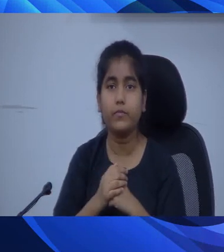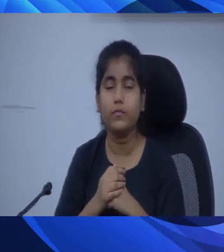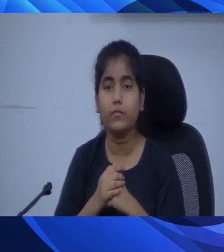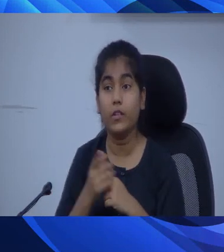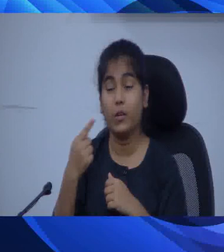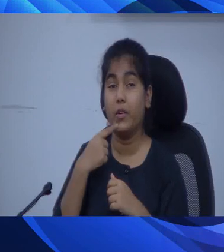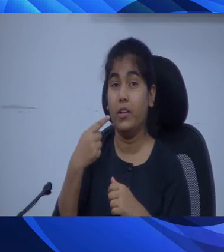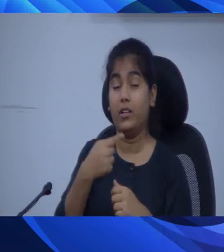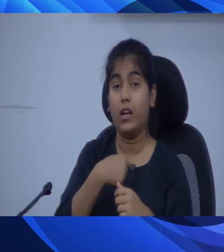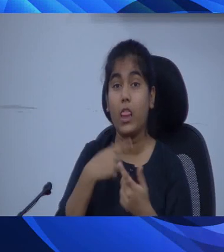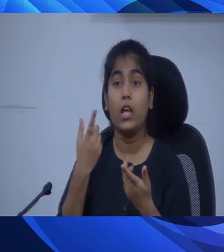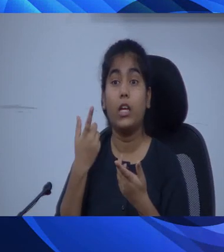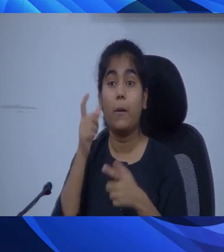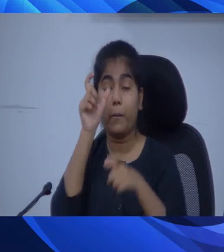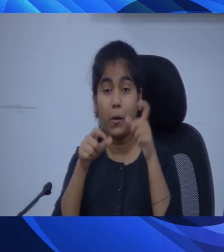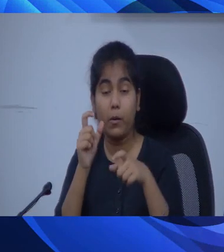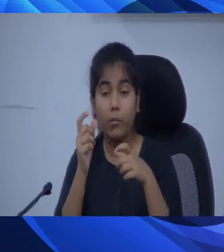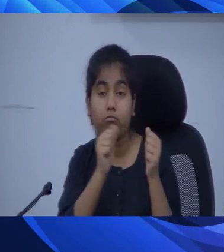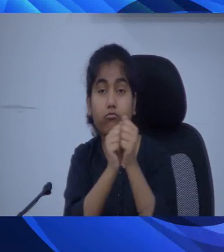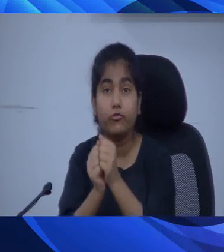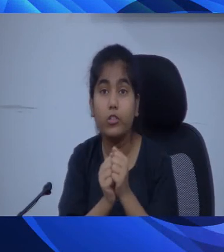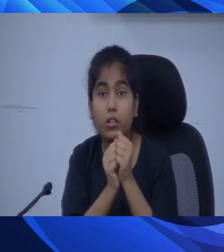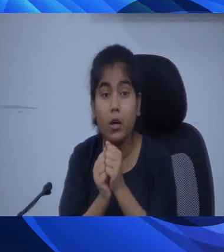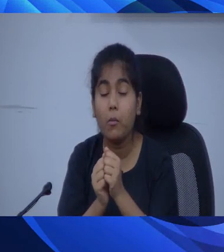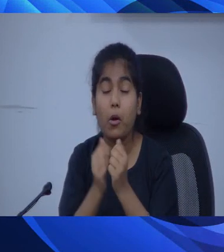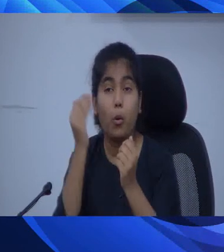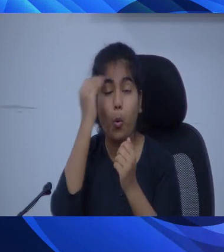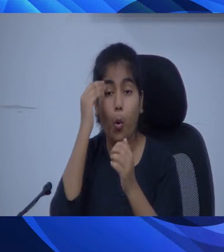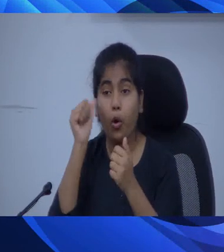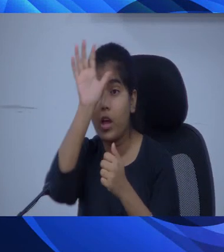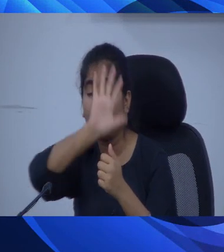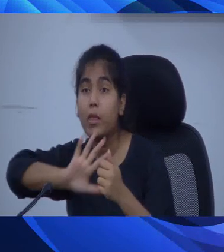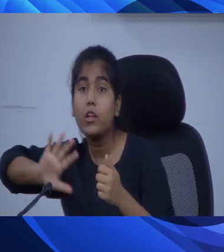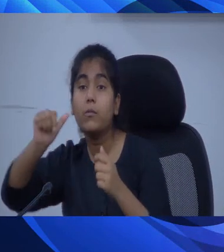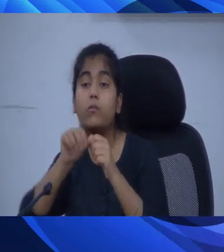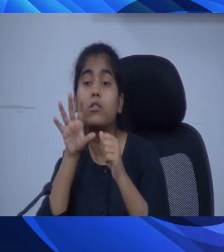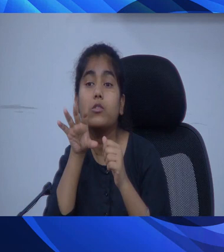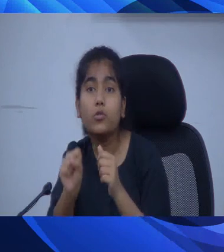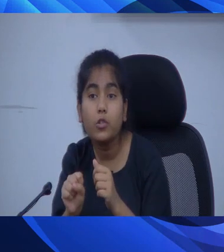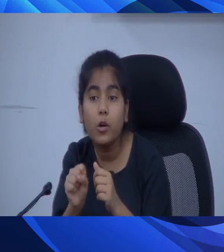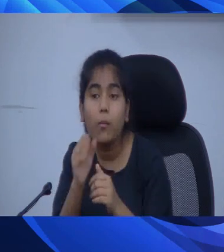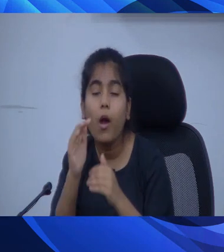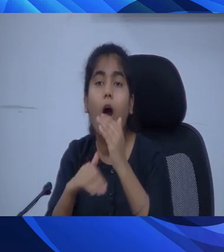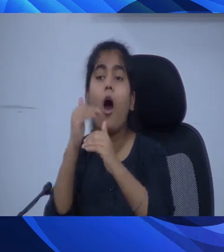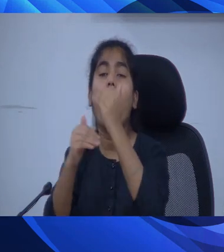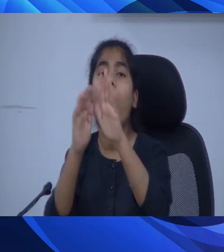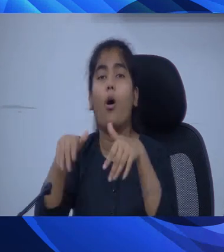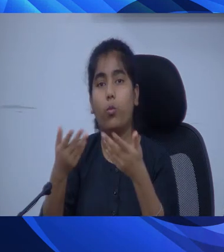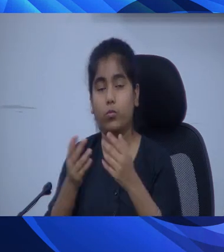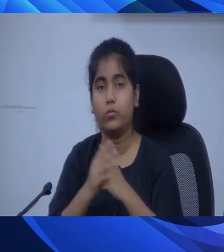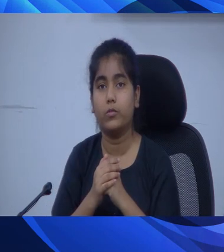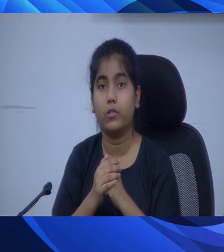कहा था कि जन भागीदारी के तौर पे हमें ये पता करना चाहिए कि देश भर में सुगमता किस तरह से बढ़ रही